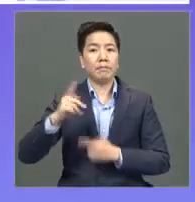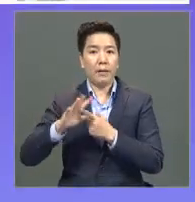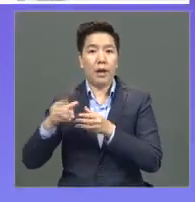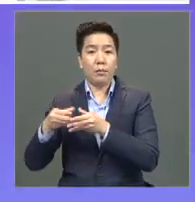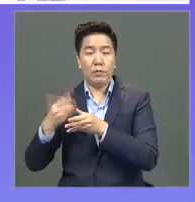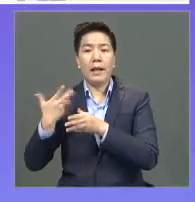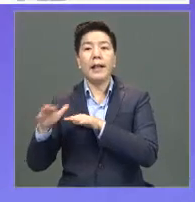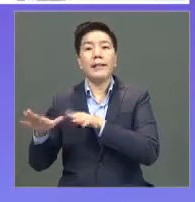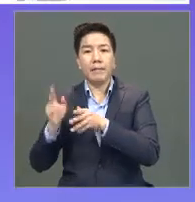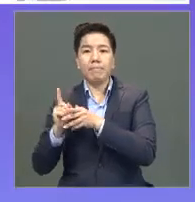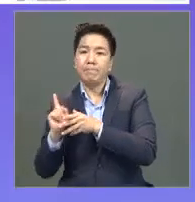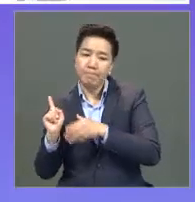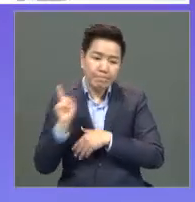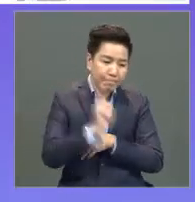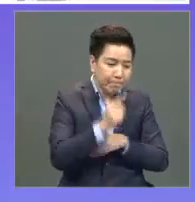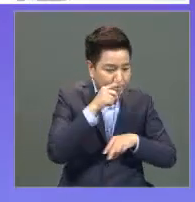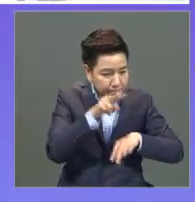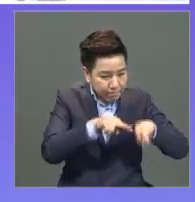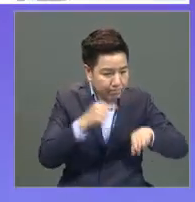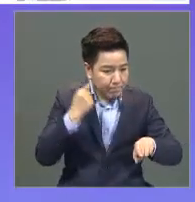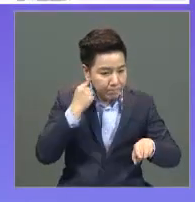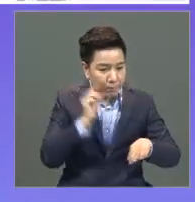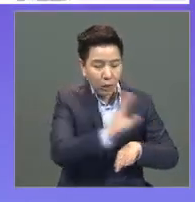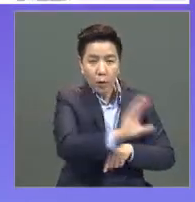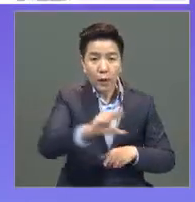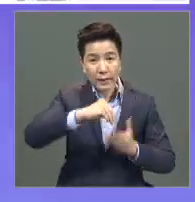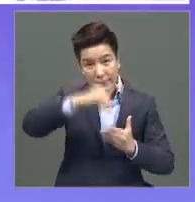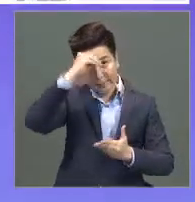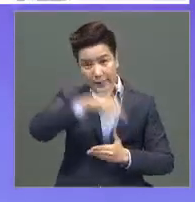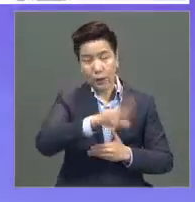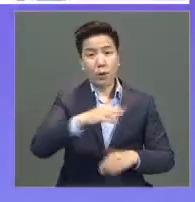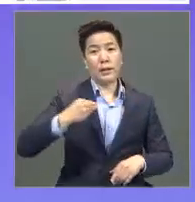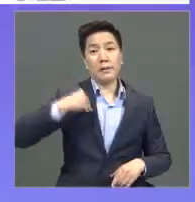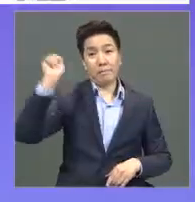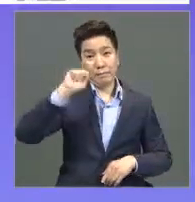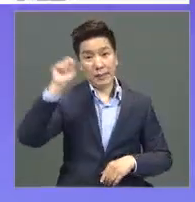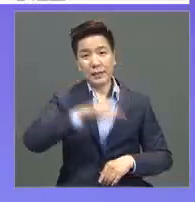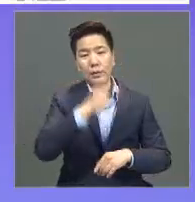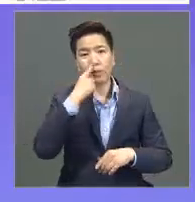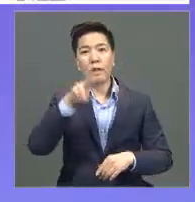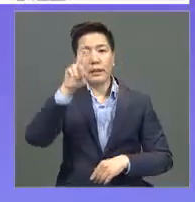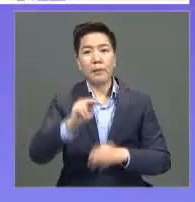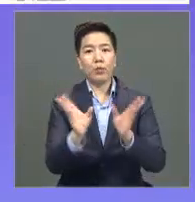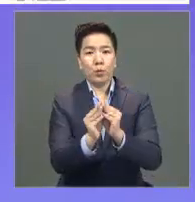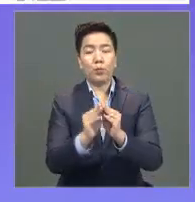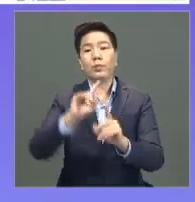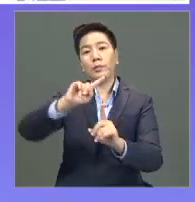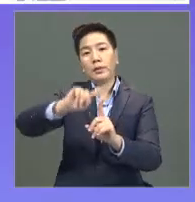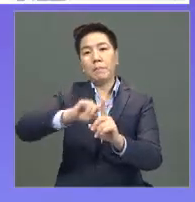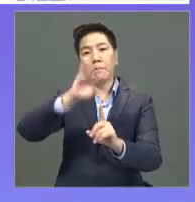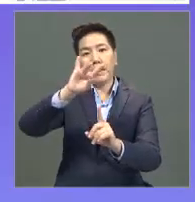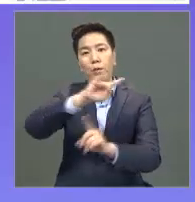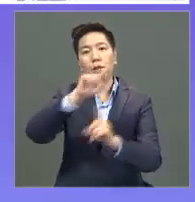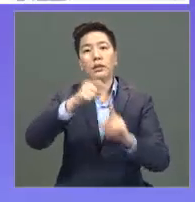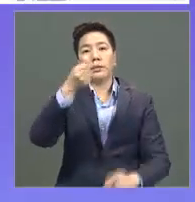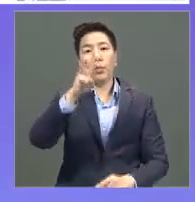รก็บอกว่าเตรียมที่จะไปร่วมสังเกตการรับฟังความคิดเห็นของกลุ่มผู้ชุมนุมด้วยรวมไปถึงการนัดชุมนุมใหญ่วันอาทิตย์ที่16สิงห